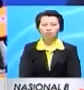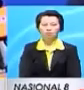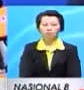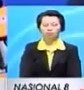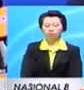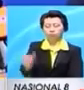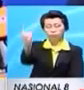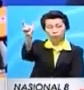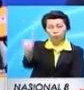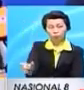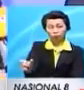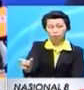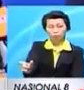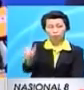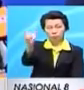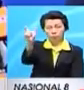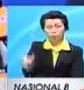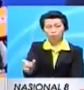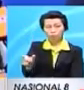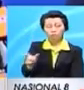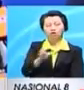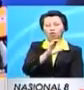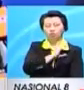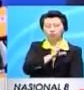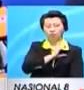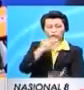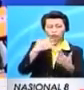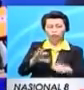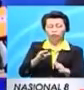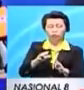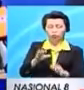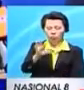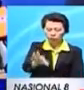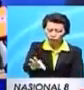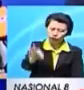Suspek yang berkenaan ataupun subjek yang berkenaan, pihak polis telah menemui